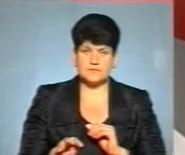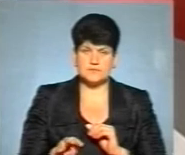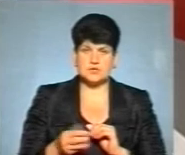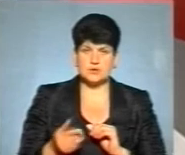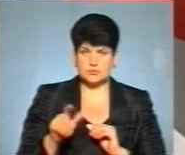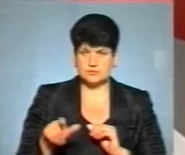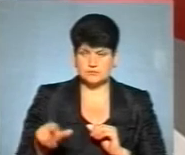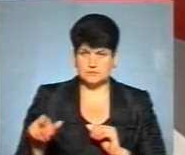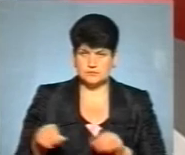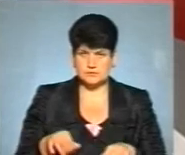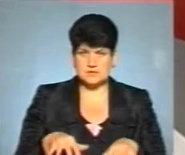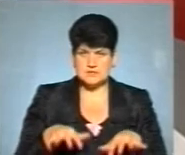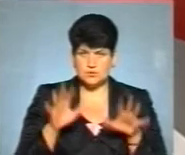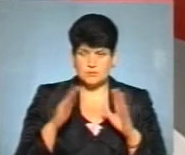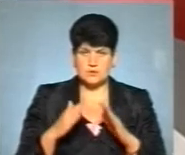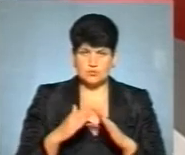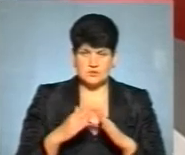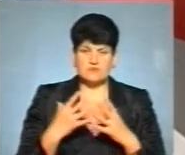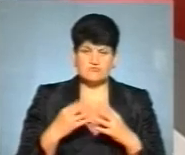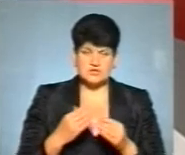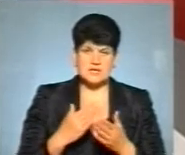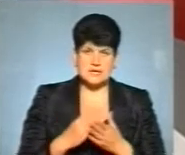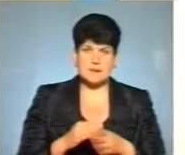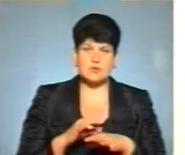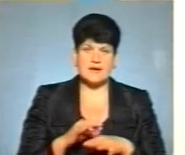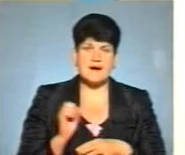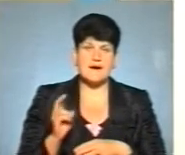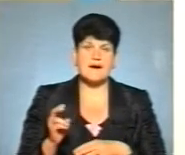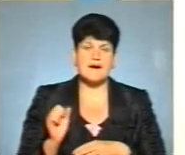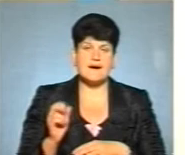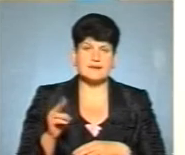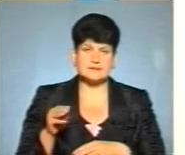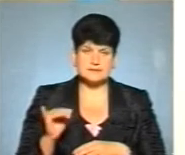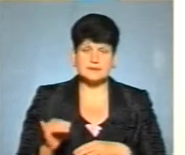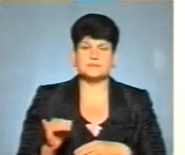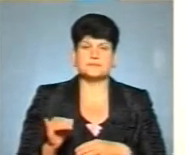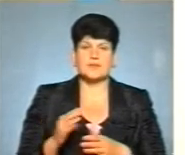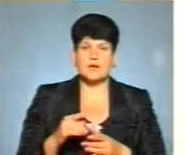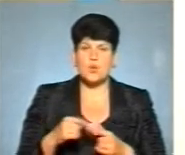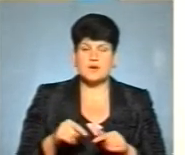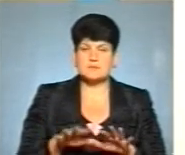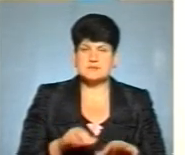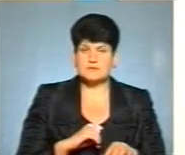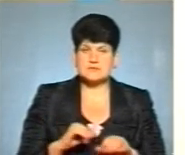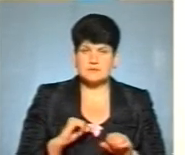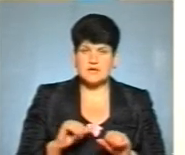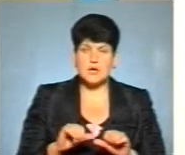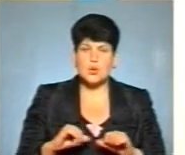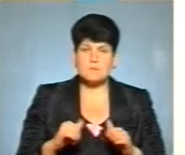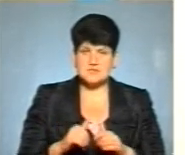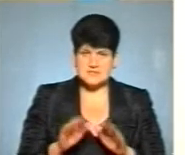жителям, де затоплені будинки, де вже є проведено актування органами місцевого самоврядування і також комісіями